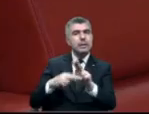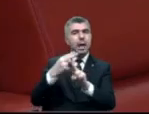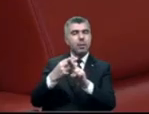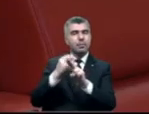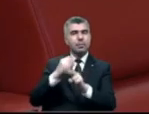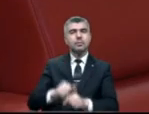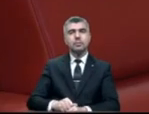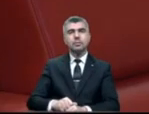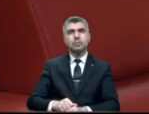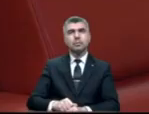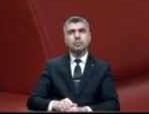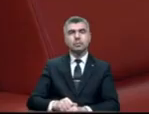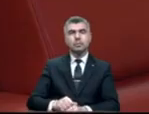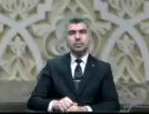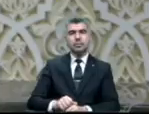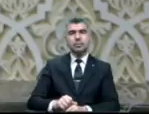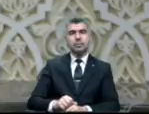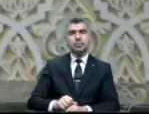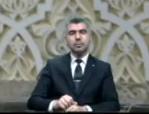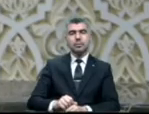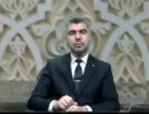أو لا ما عندكم مانع يتقدموا دفعة واحدة؟